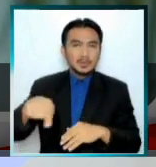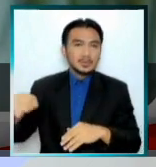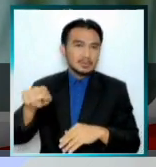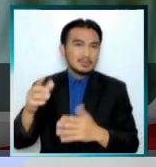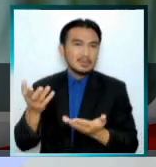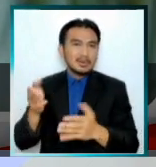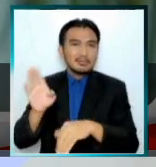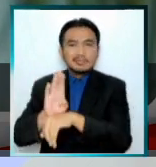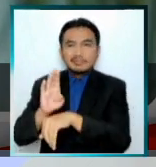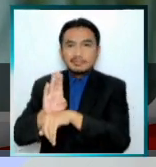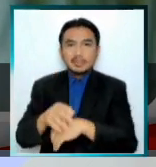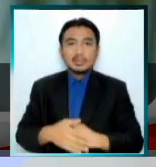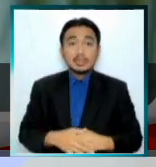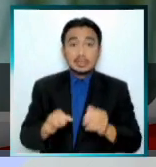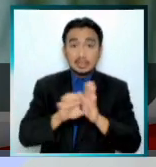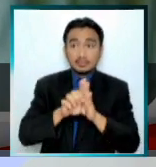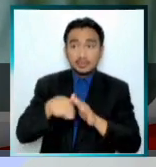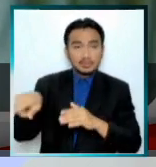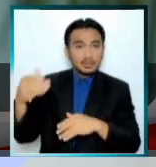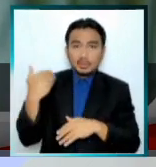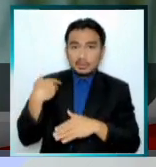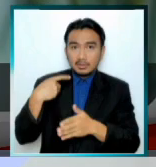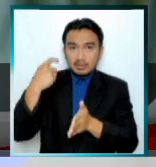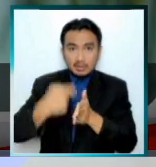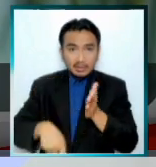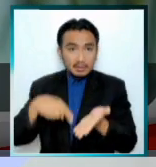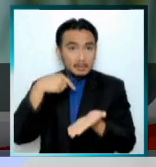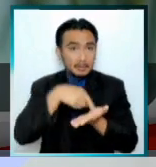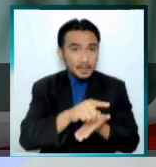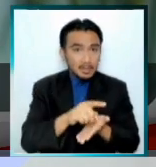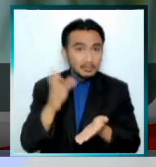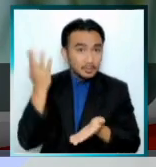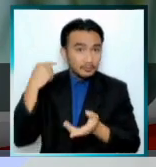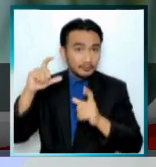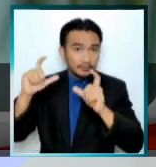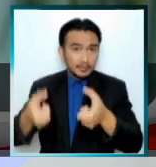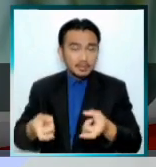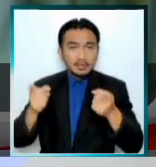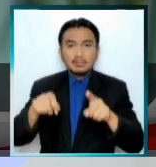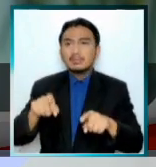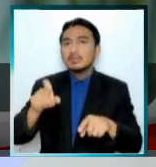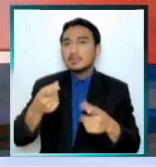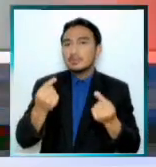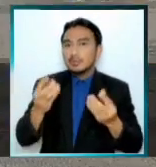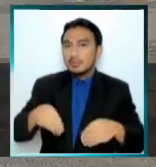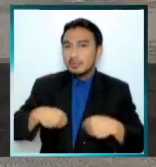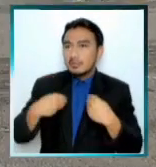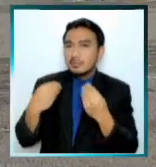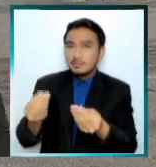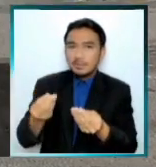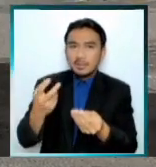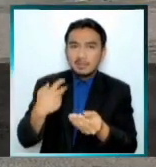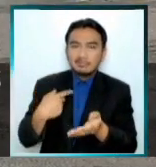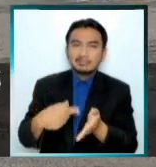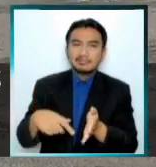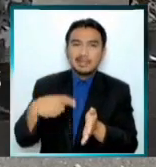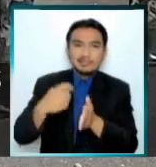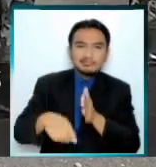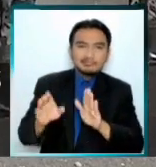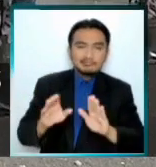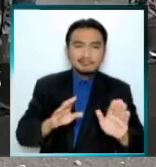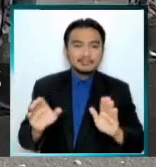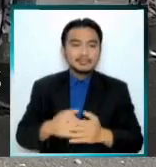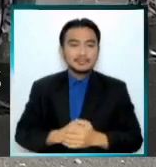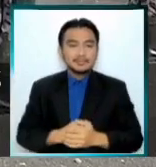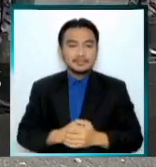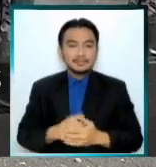mga hindi nakapagbayad nung lockdown ay bigyan na lang natin tax amnesty. Sabi naman ni Mayor Sara, isusulong